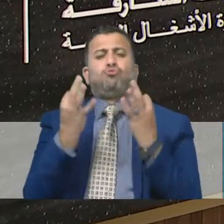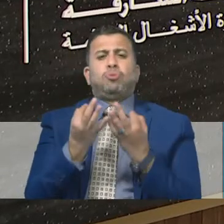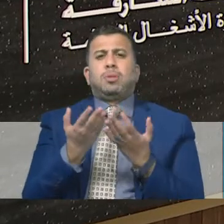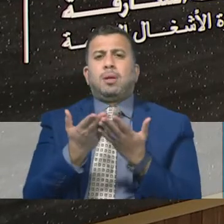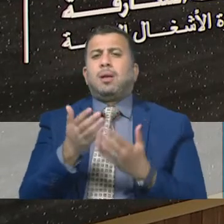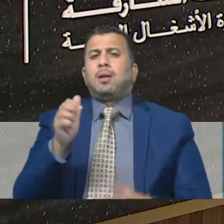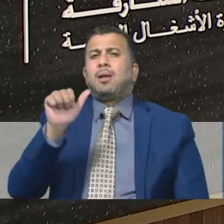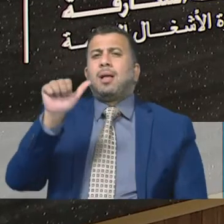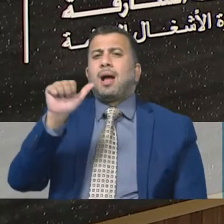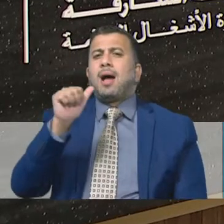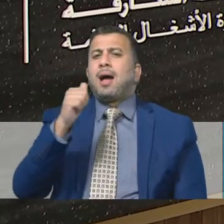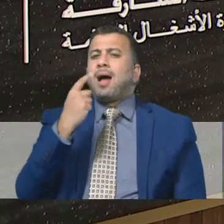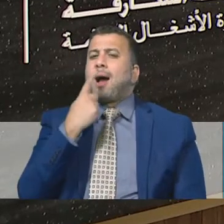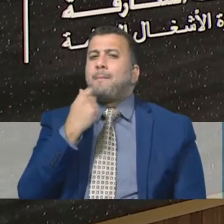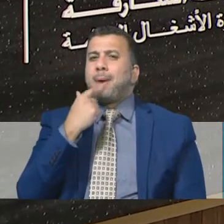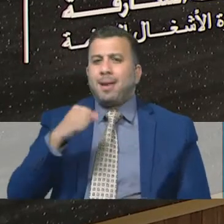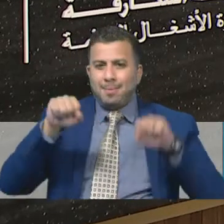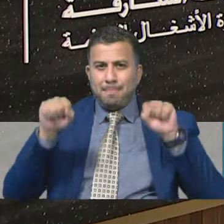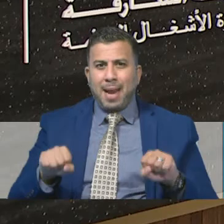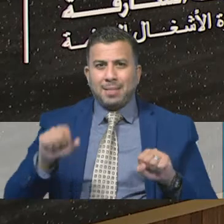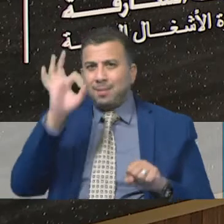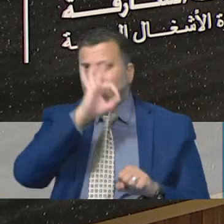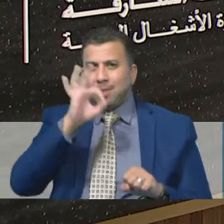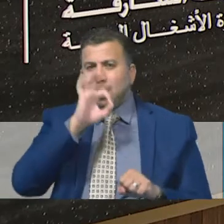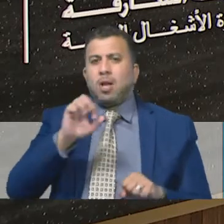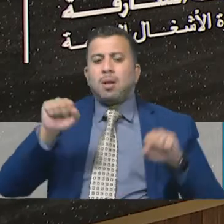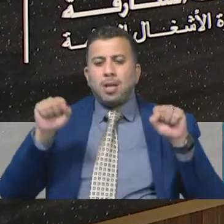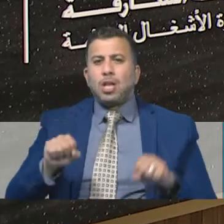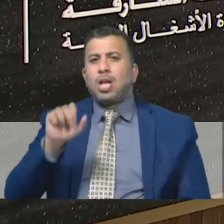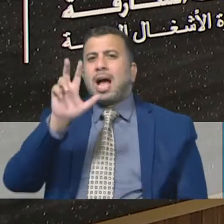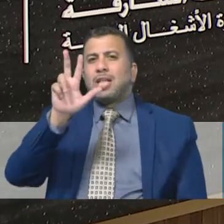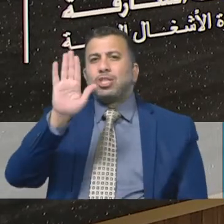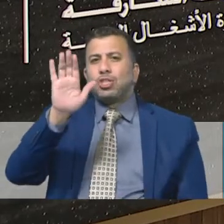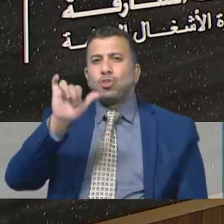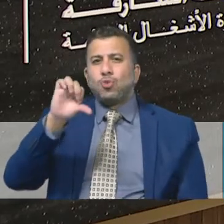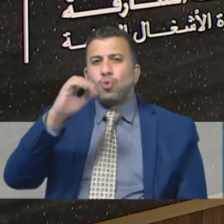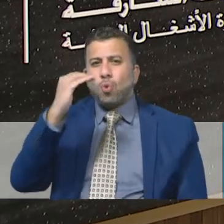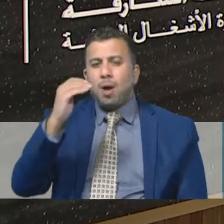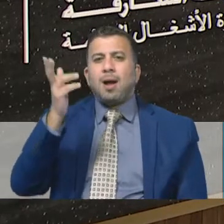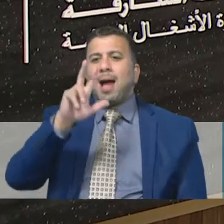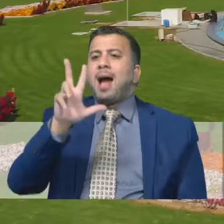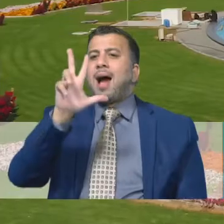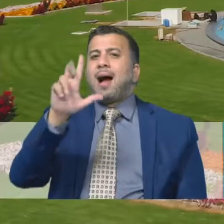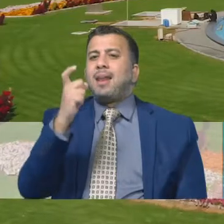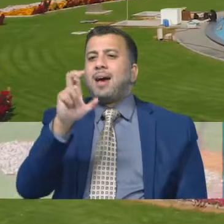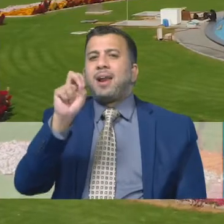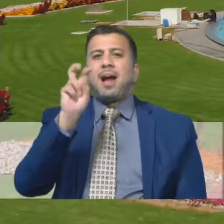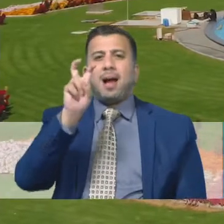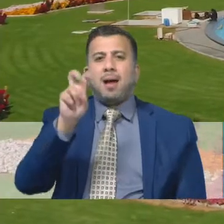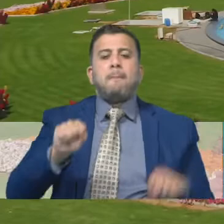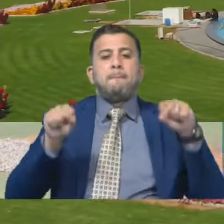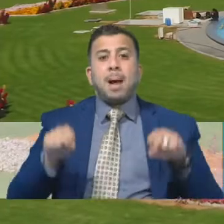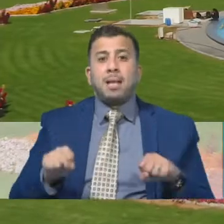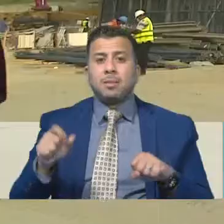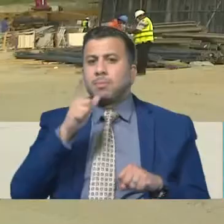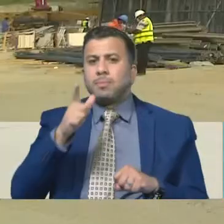مجلس ضاحية الحمرية ومجلس ضاحية السيوح ومجلس ضاحية الرقة، بالإضافة إلى المبنى الرئيسي